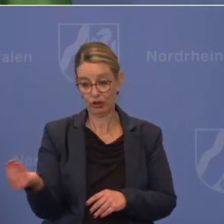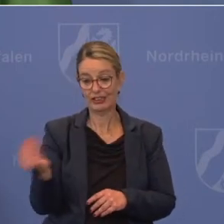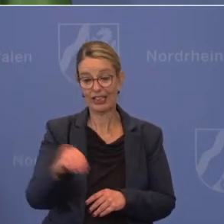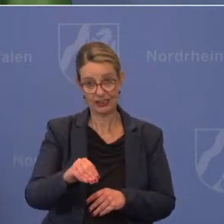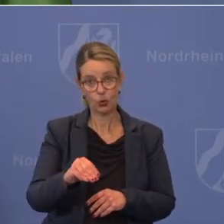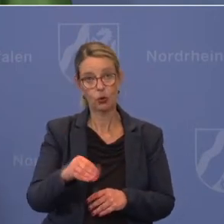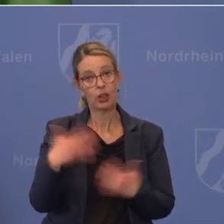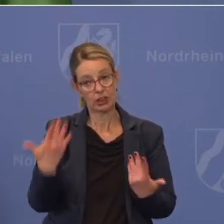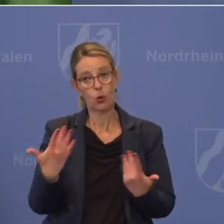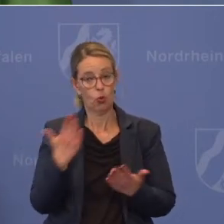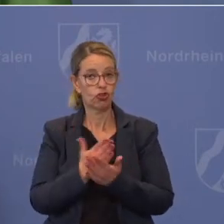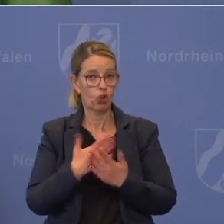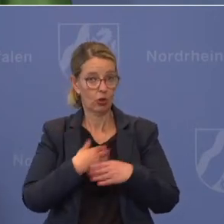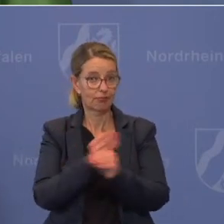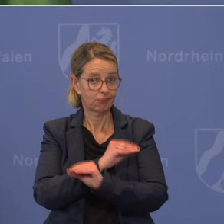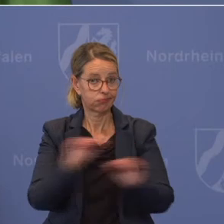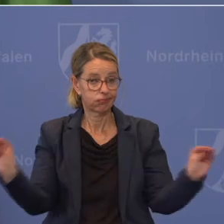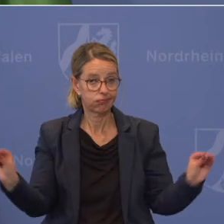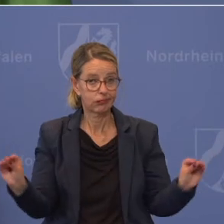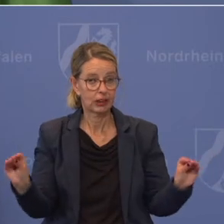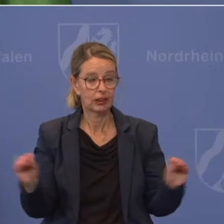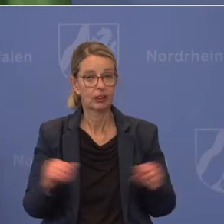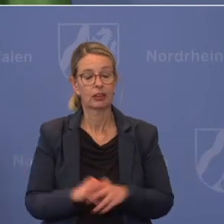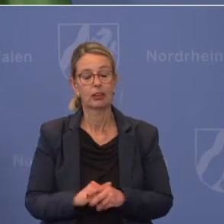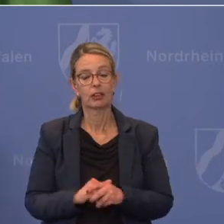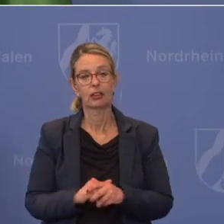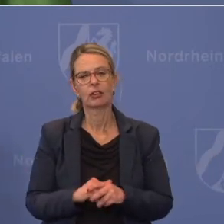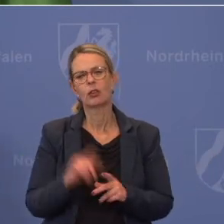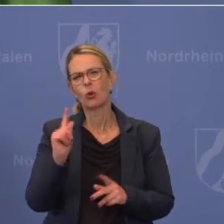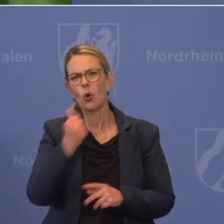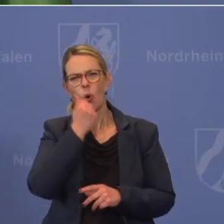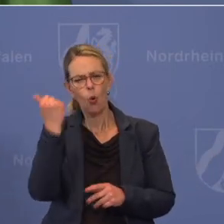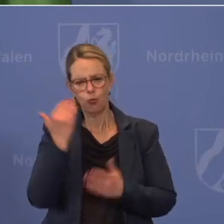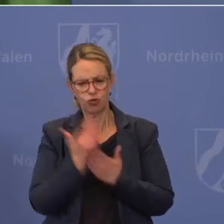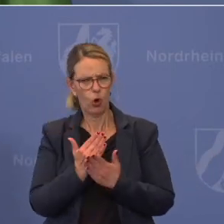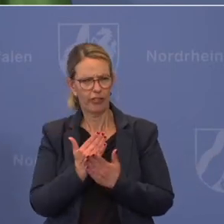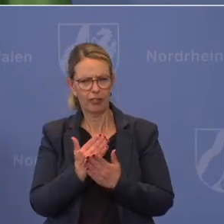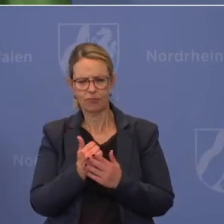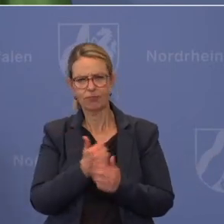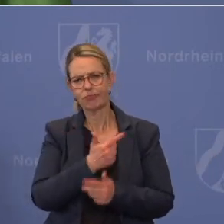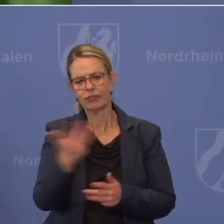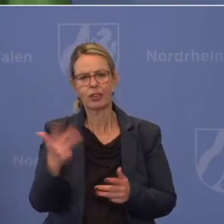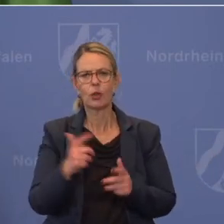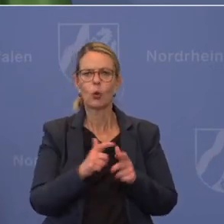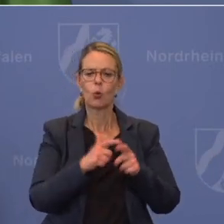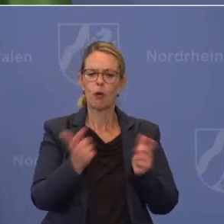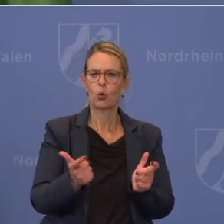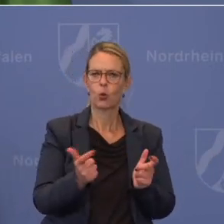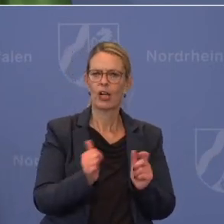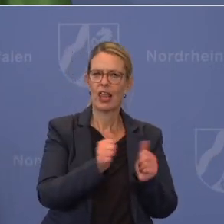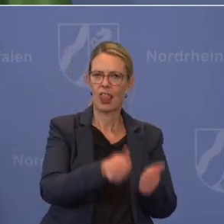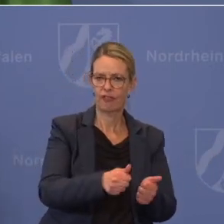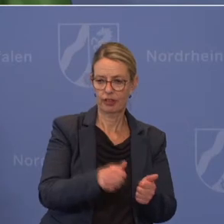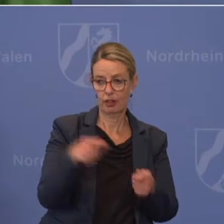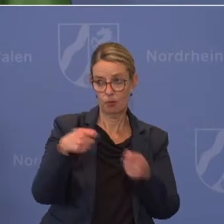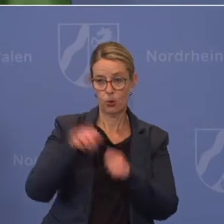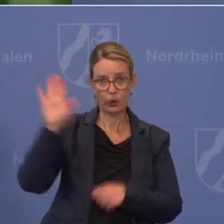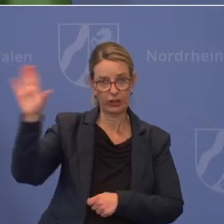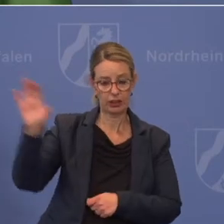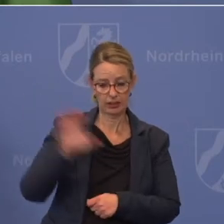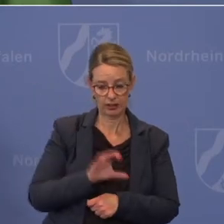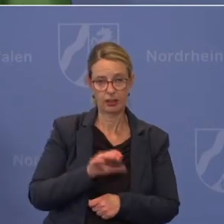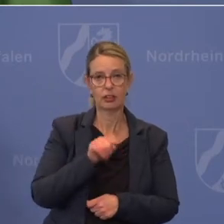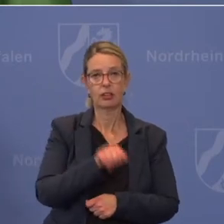auch angekündigt. Dabei wird auch die in groben Zügen angekündigte Überbrückungshilfe des Bundes